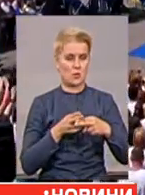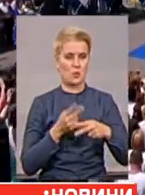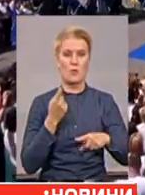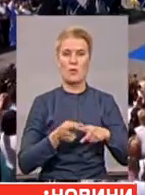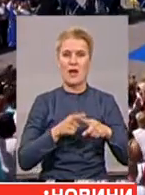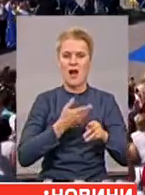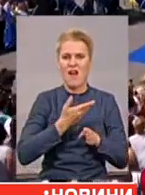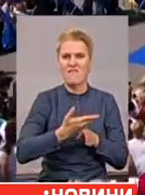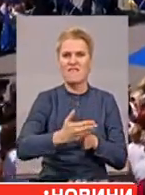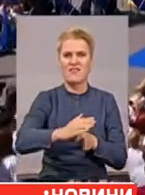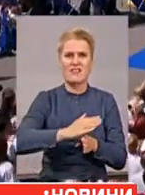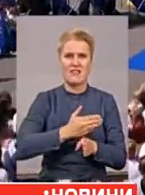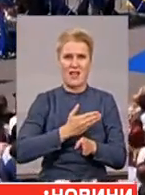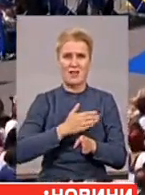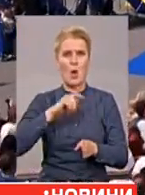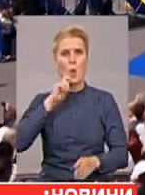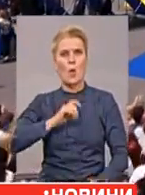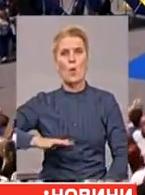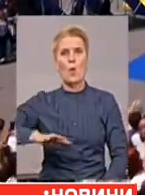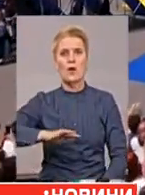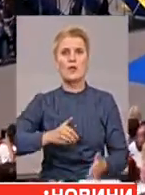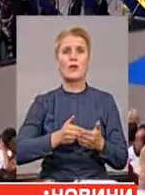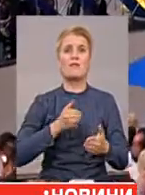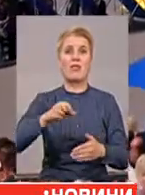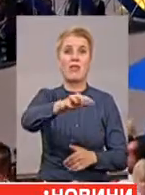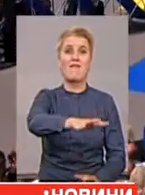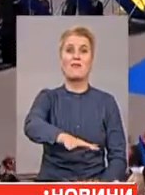яка відділяла Україну від Європи.